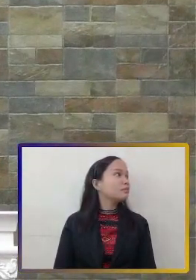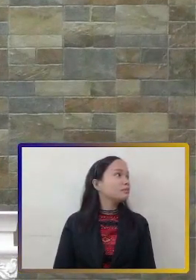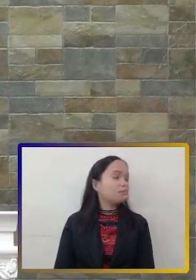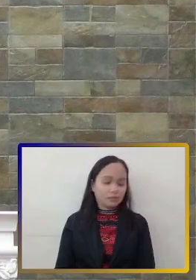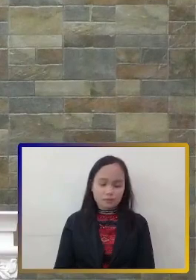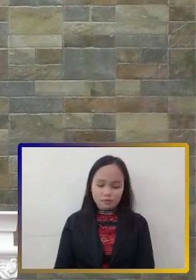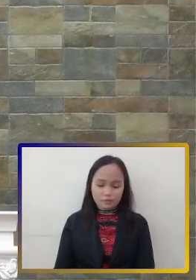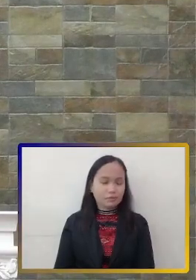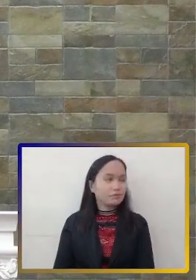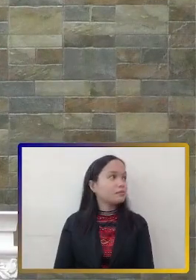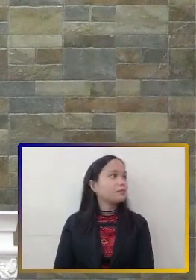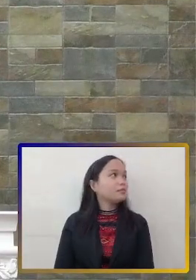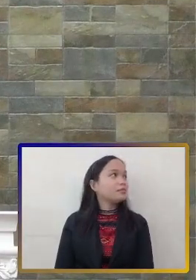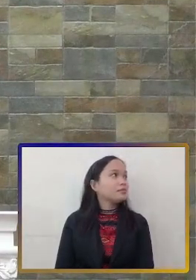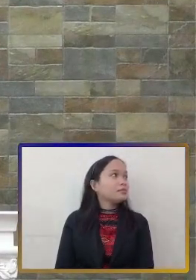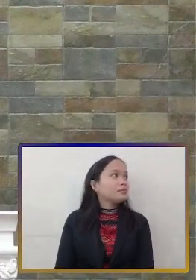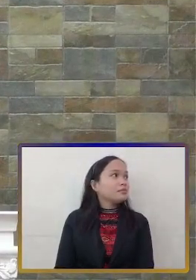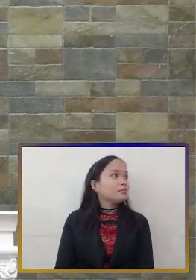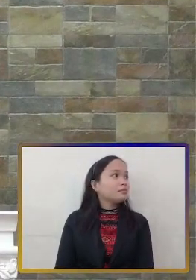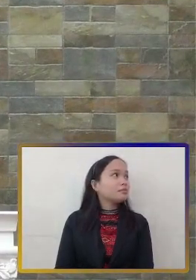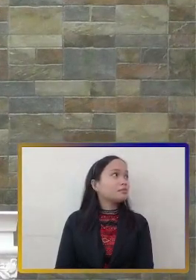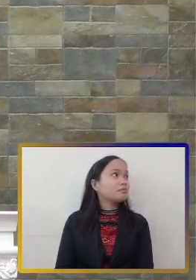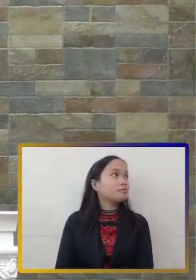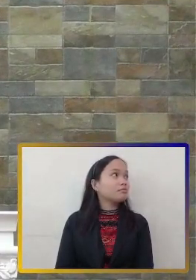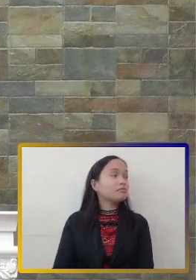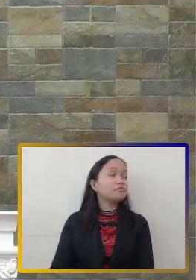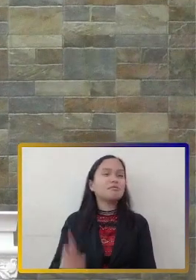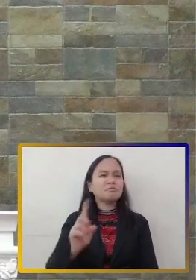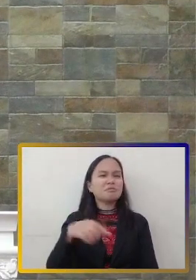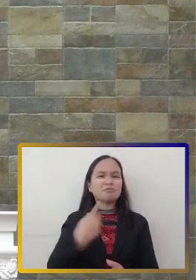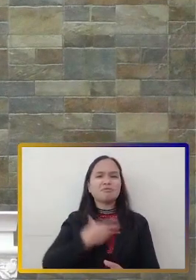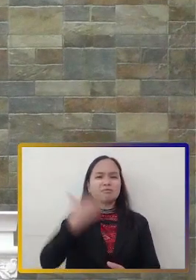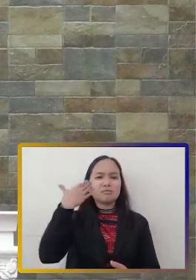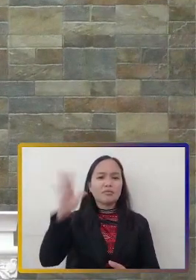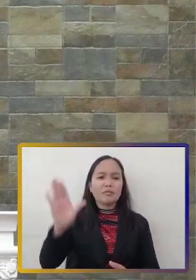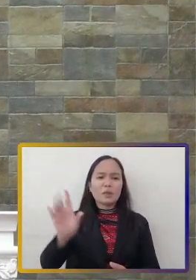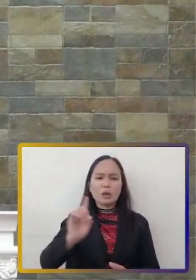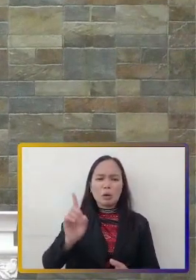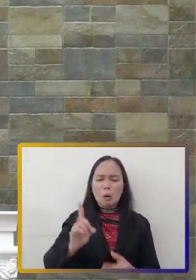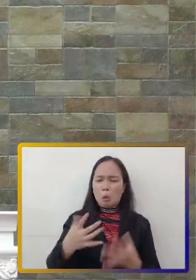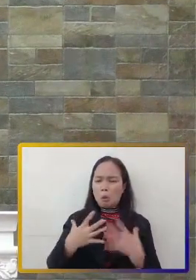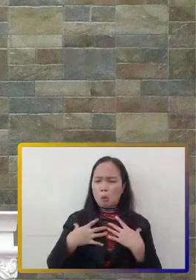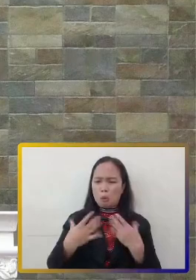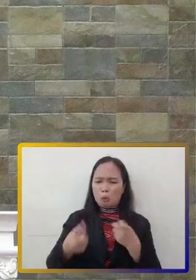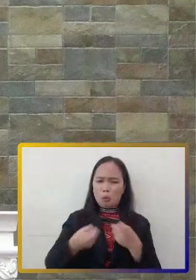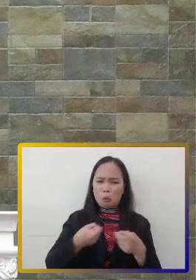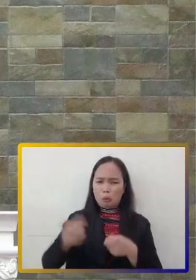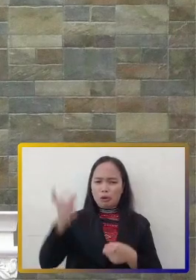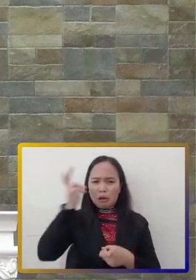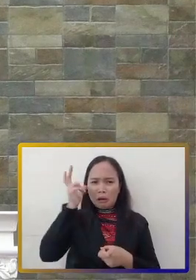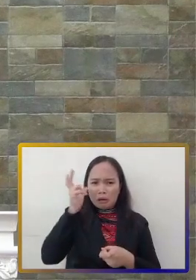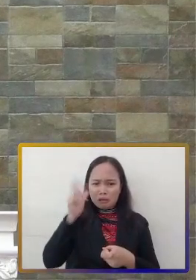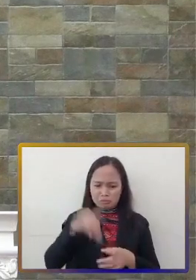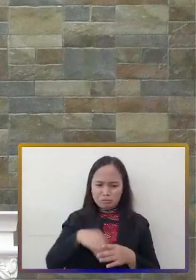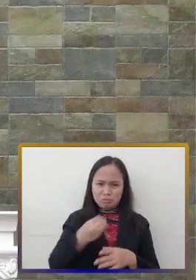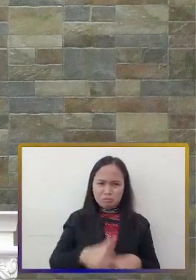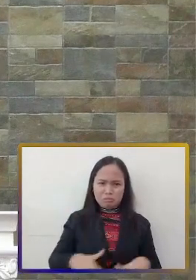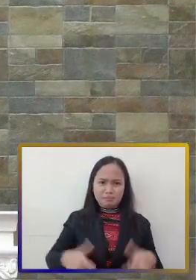Hindi ho natin alam. Grabe na pala ang hold ng diablo sa atin. Ngayon, it's time. You see that? Now